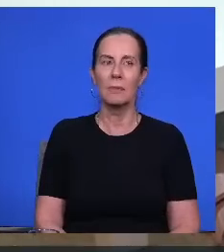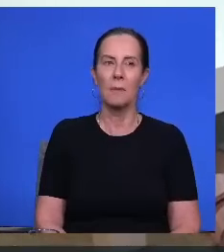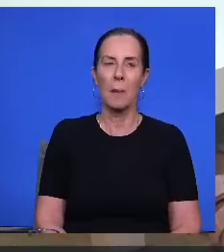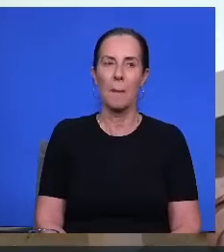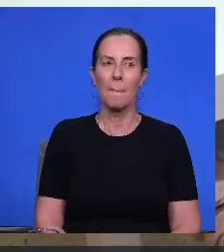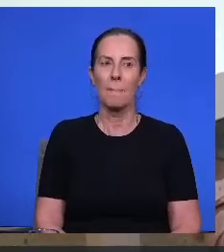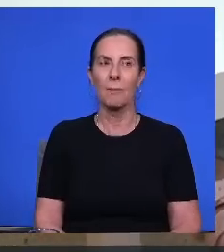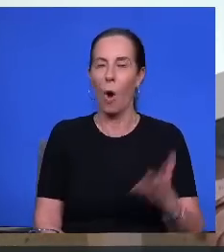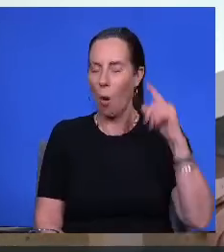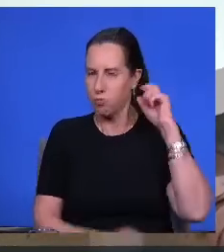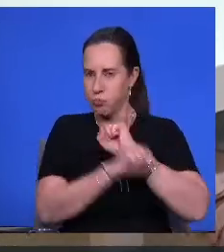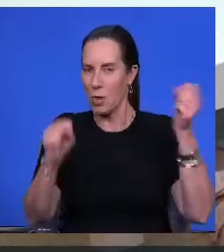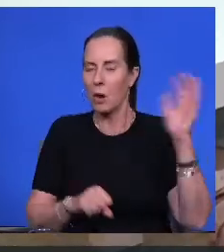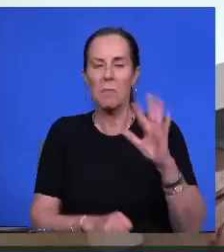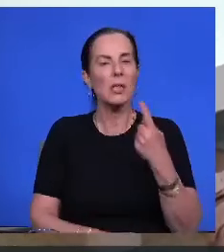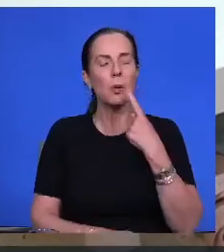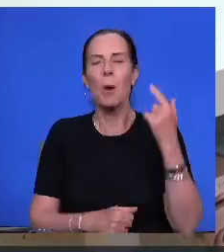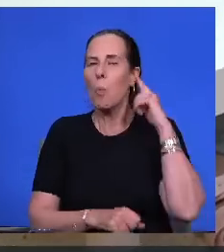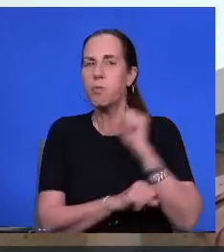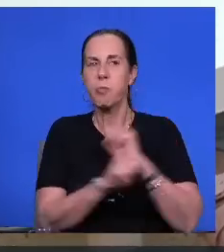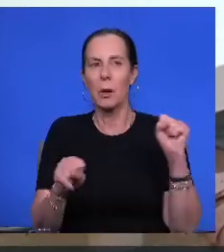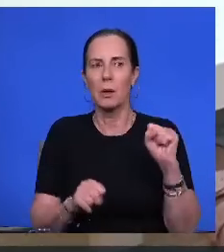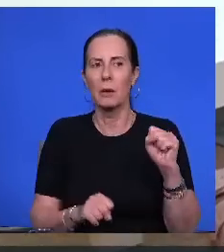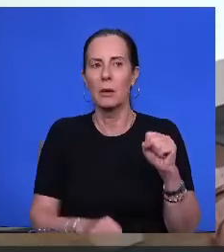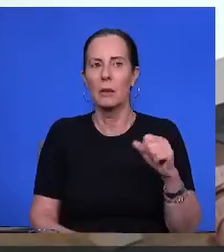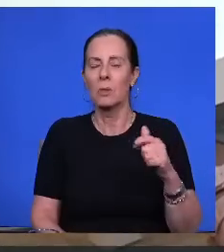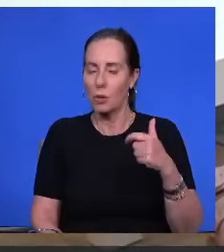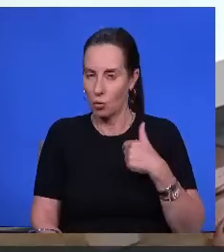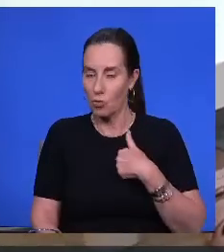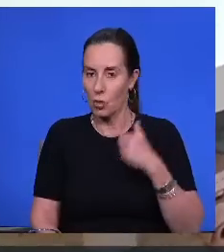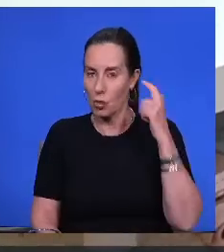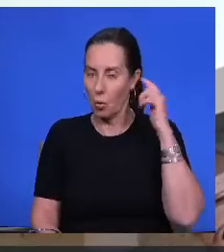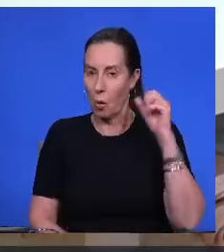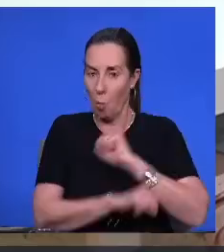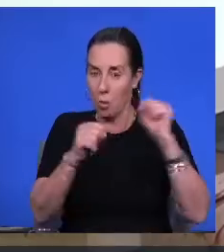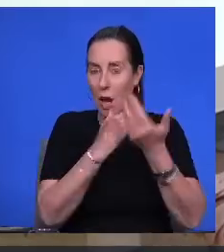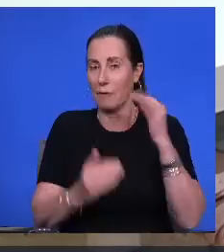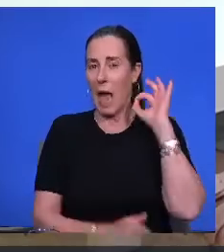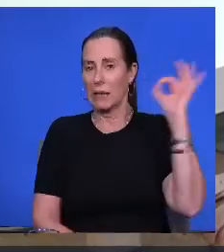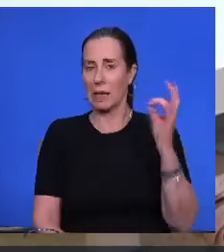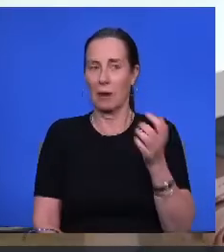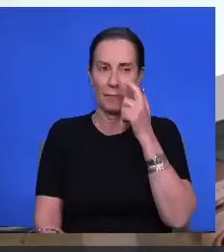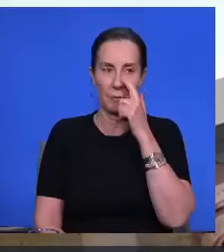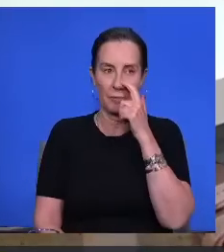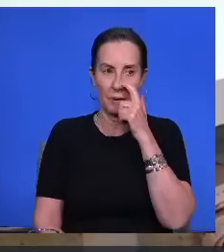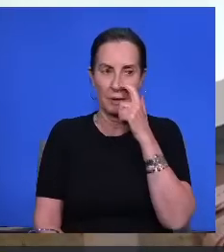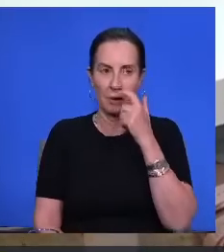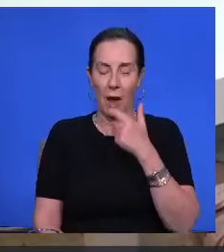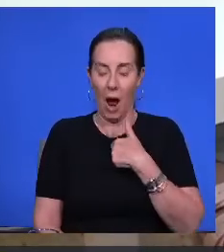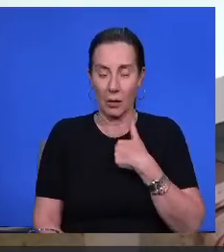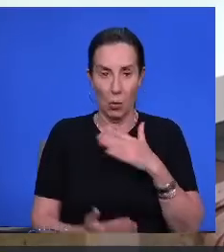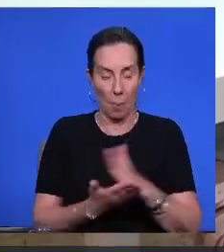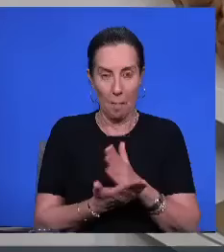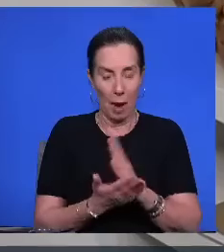עוד בום. מה זה אומר הבום הזה? זה אומר שאנחנו שומעות הבום לפני האזעקה. אז אנחנו כזה דרוכות,